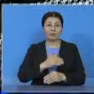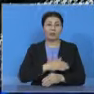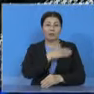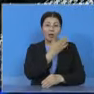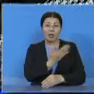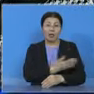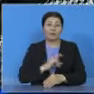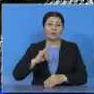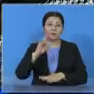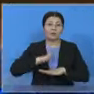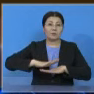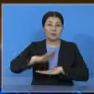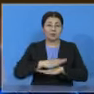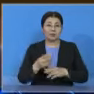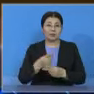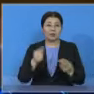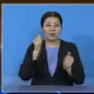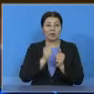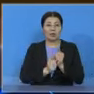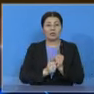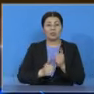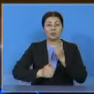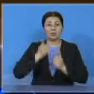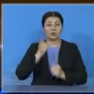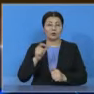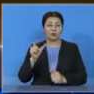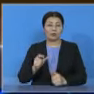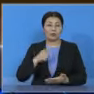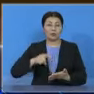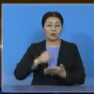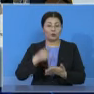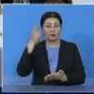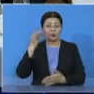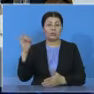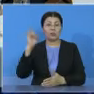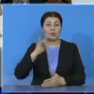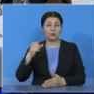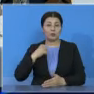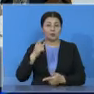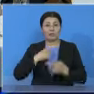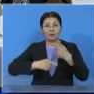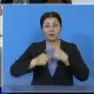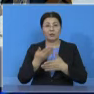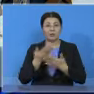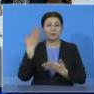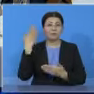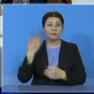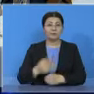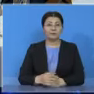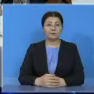обороны. Они, в свою очередь, отметили, что каждый патриот страны должен знать историю своих предков.